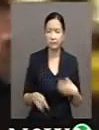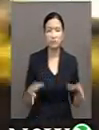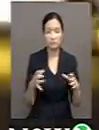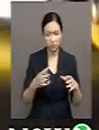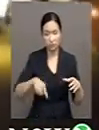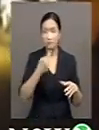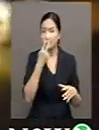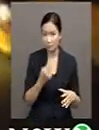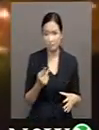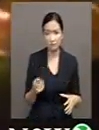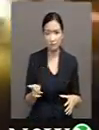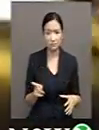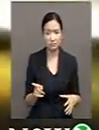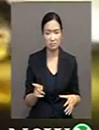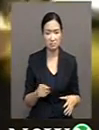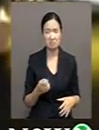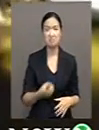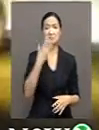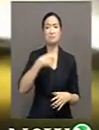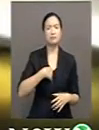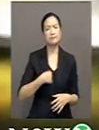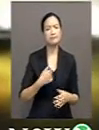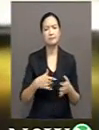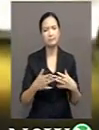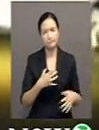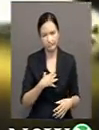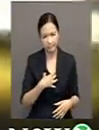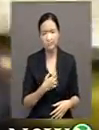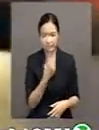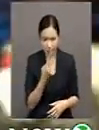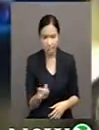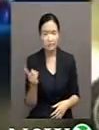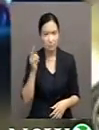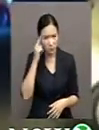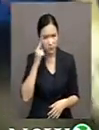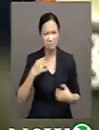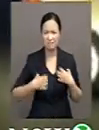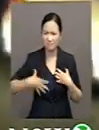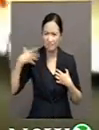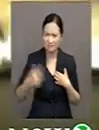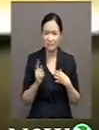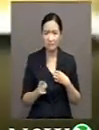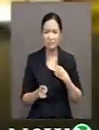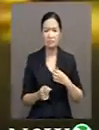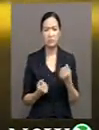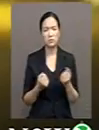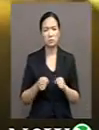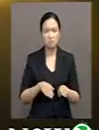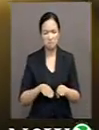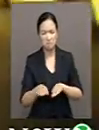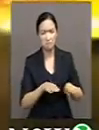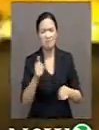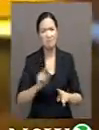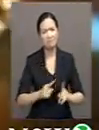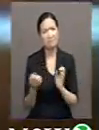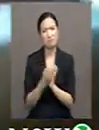นี้เห็นคลิปนี้แล้วก็บอกถ้าจะเกลียดเขาเนี่ยไม่เป็นไรเลยนะเพราะว่าเขาอยากที่จะให้เห็นรับรู้ถึงความเดือดร้อนที่เจอซิ่งได้แต่อย่าไปทำให้ใครเดือด